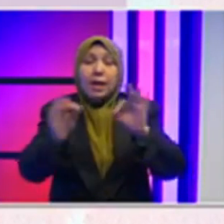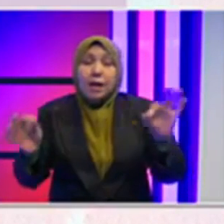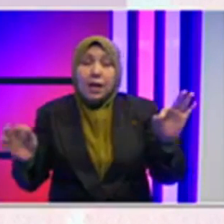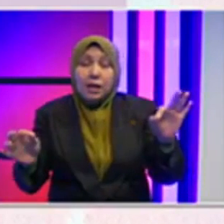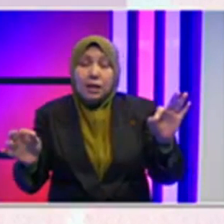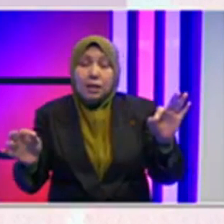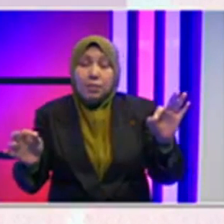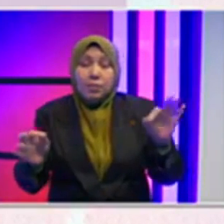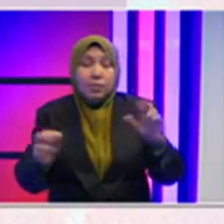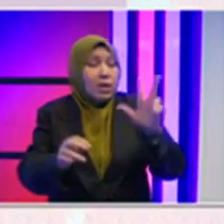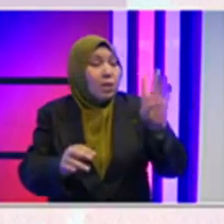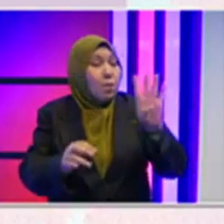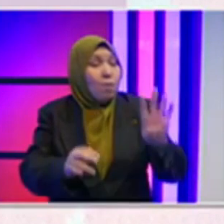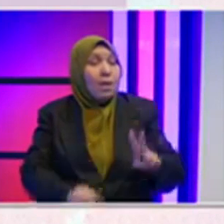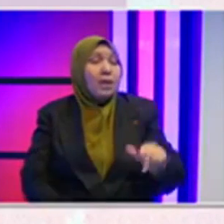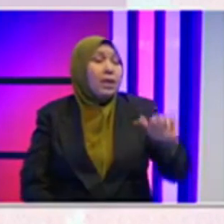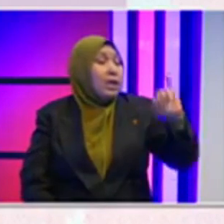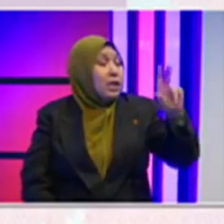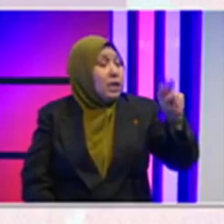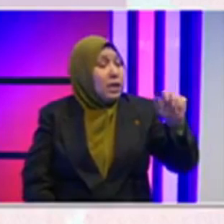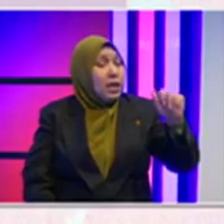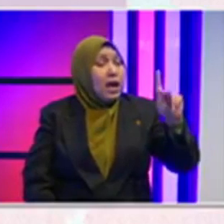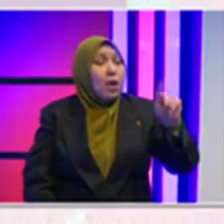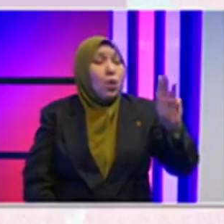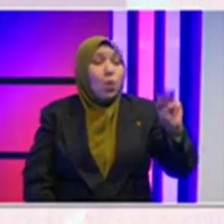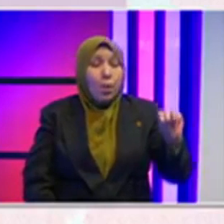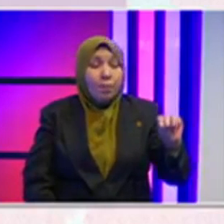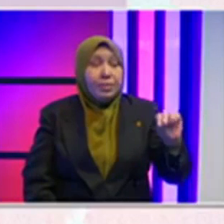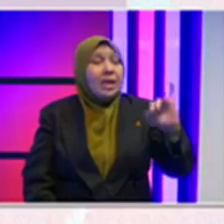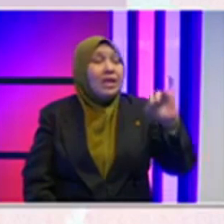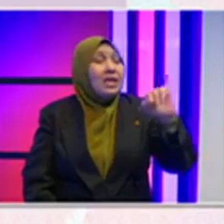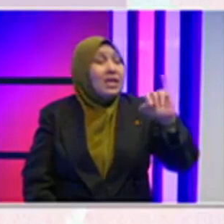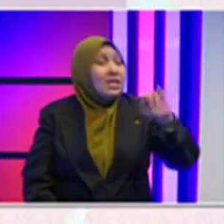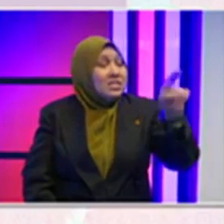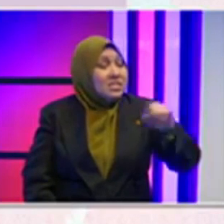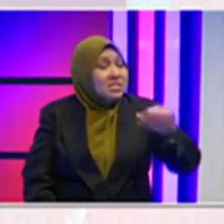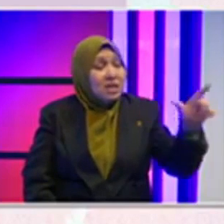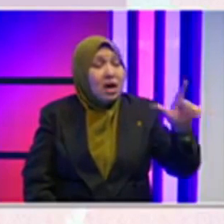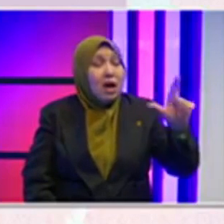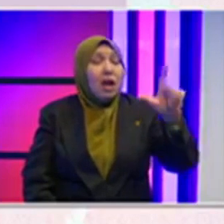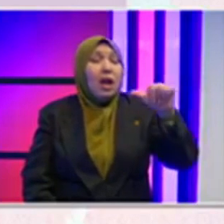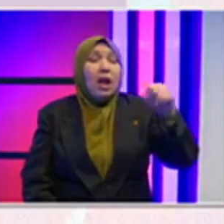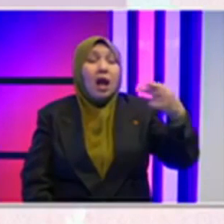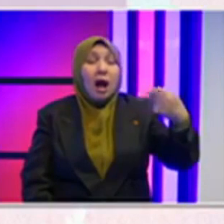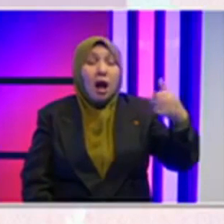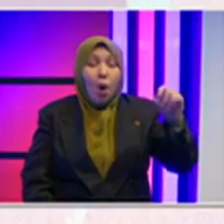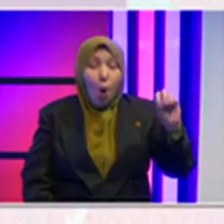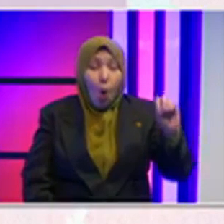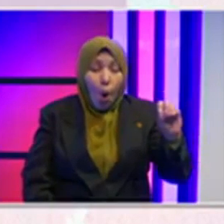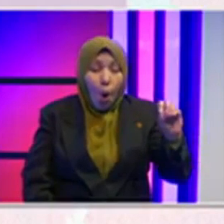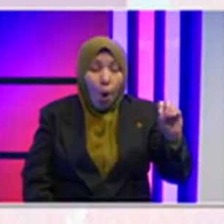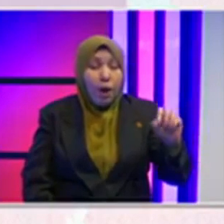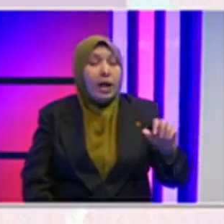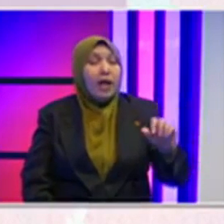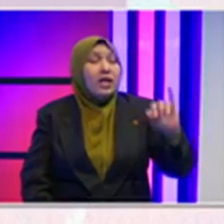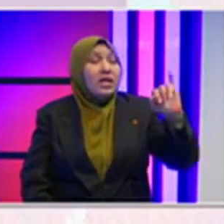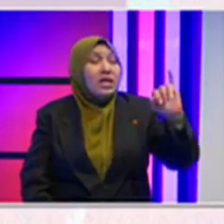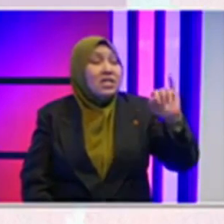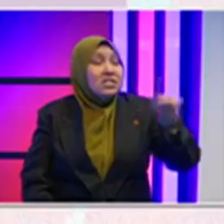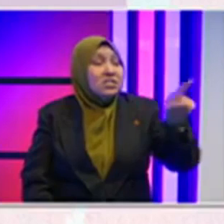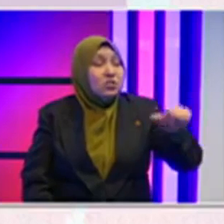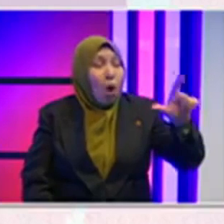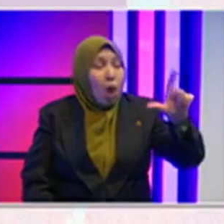betul 34 in nagung ihrazul Kho atuh Ihza